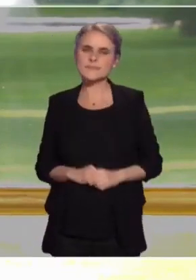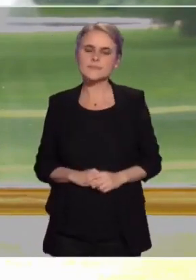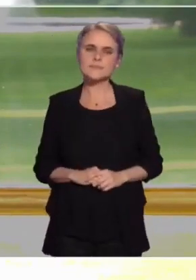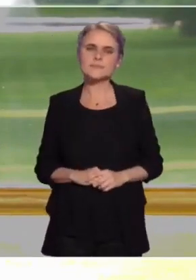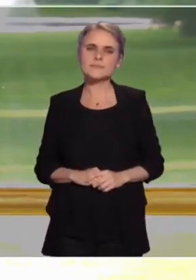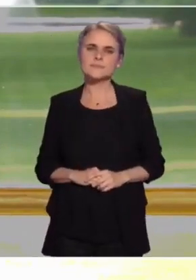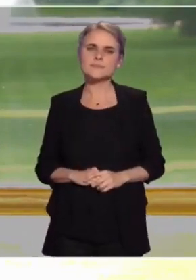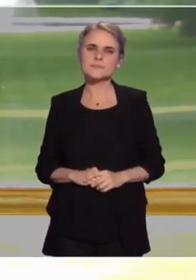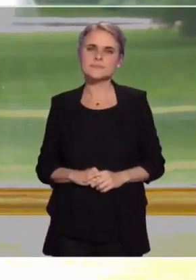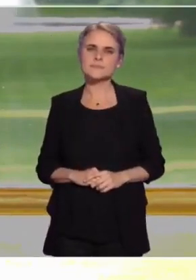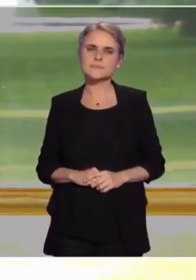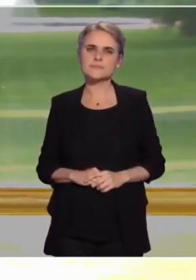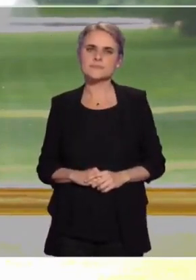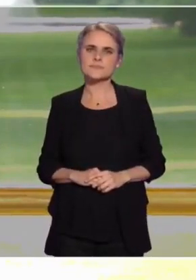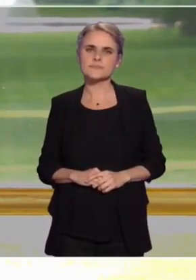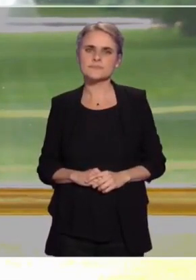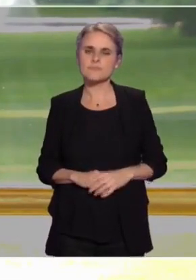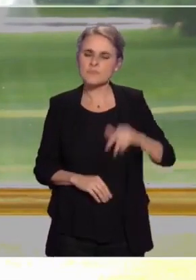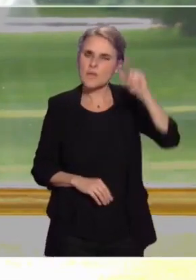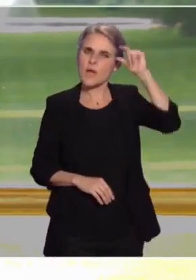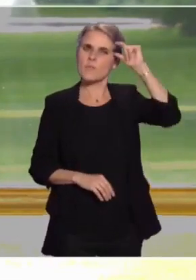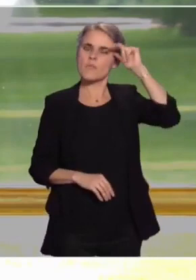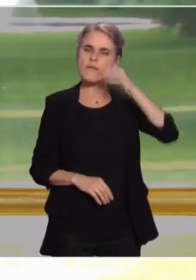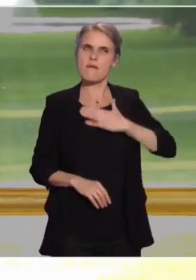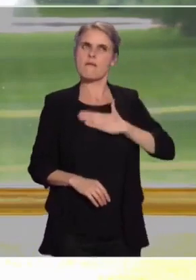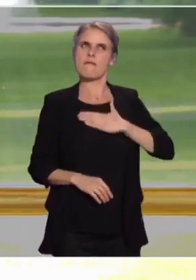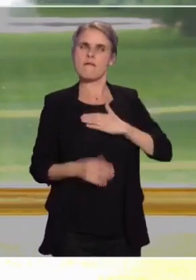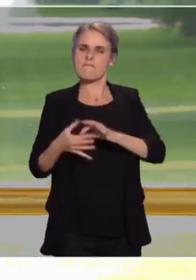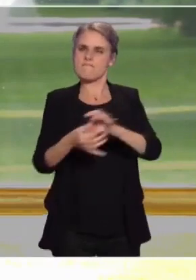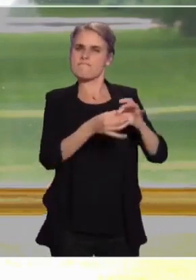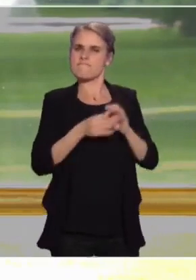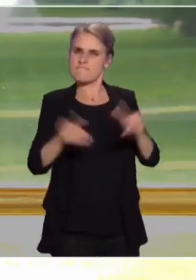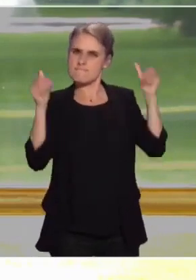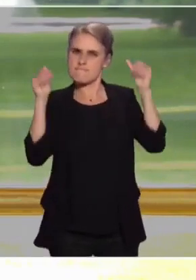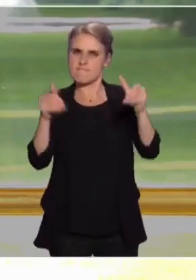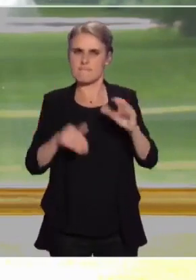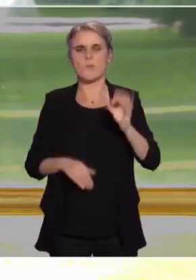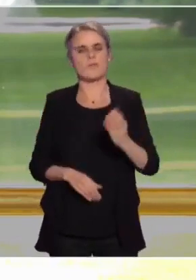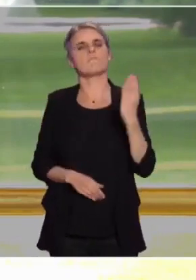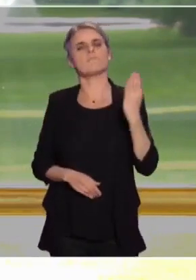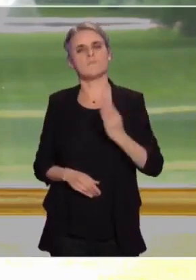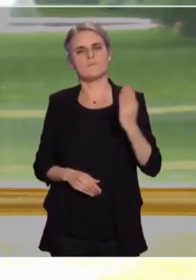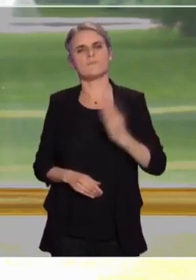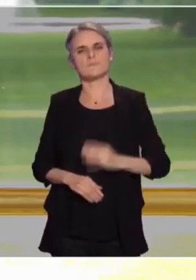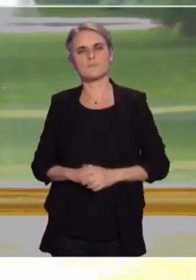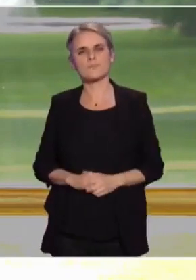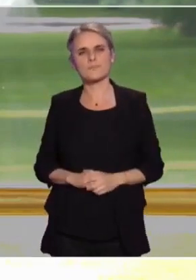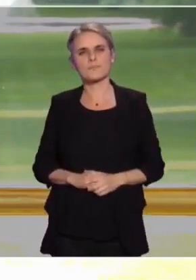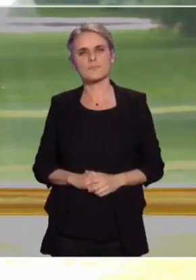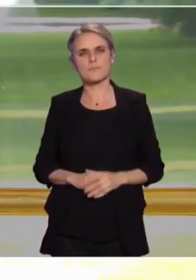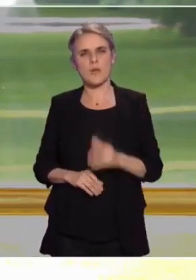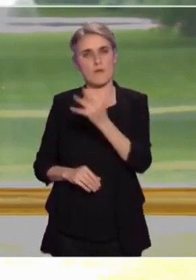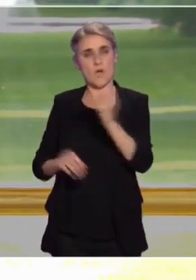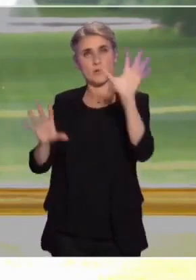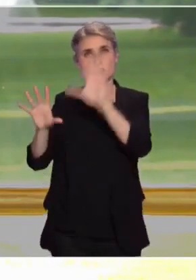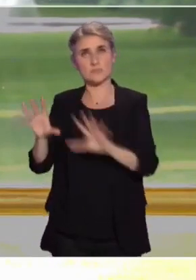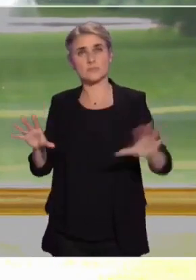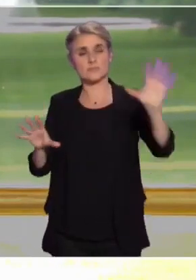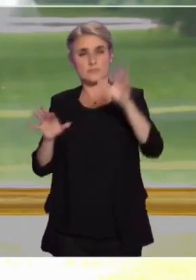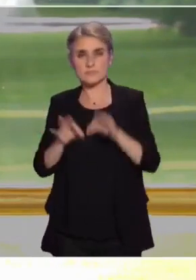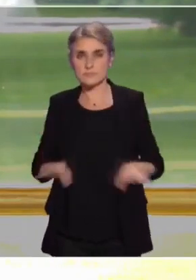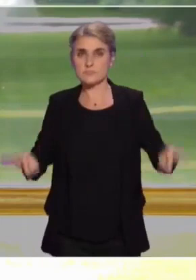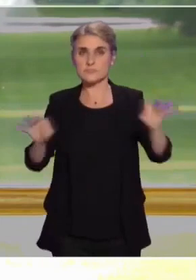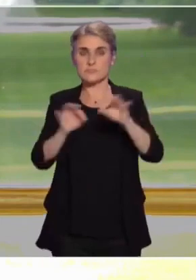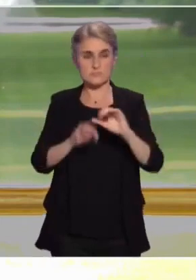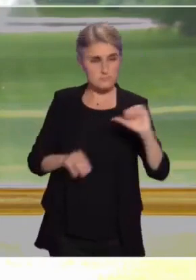autour du patriotisme républicain est une nécessité nous sommes une nation où chacun